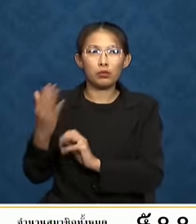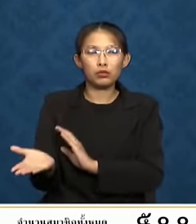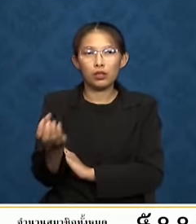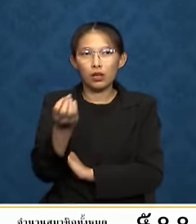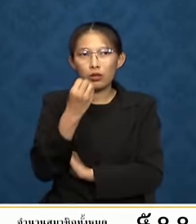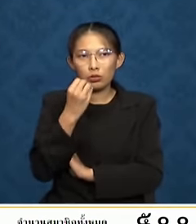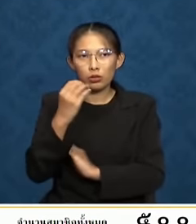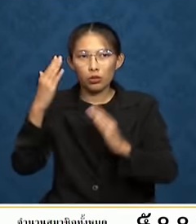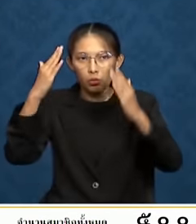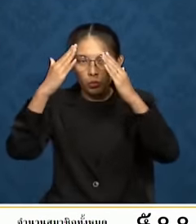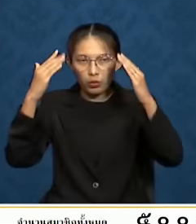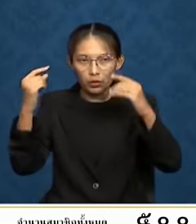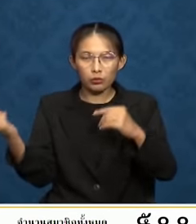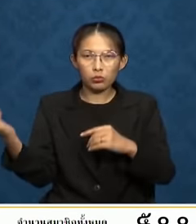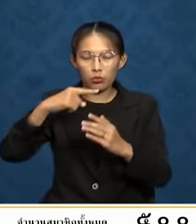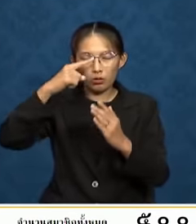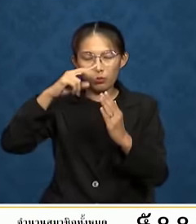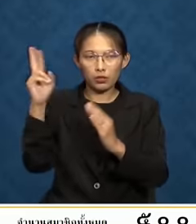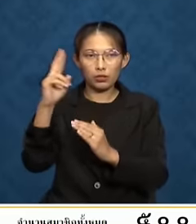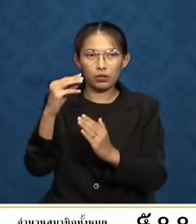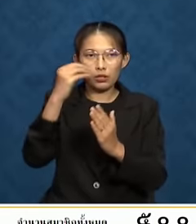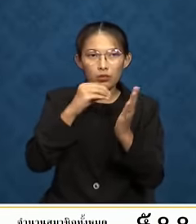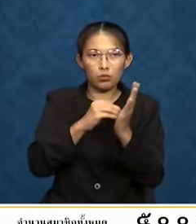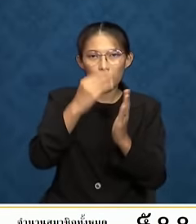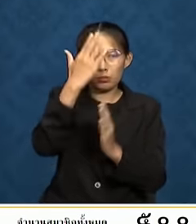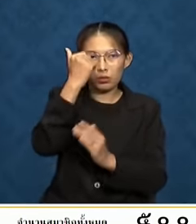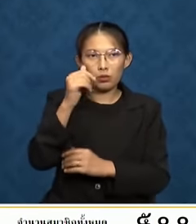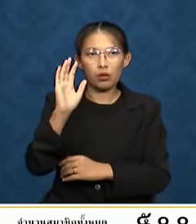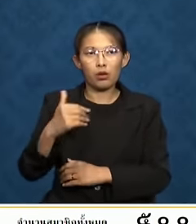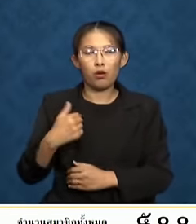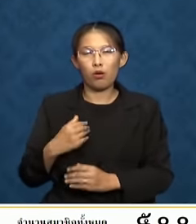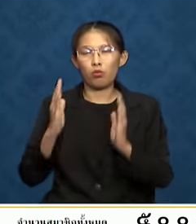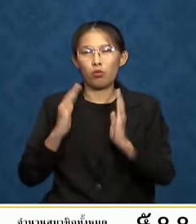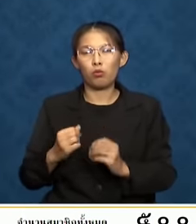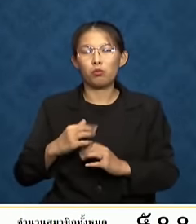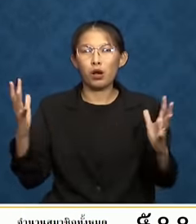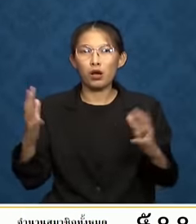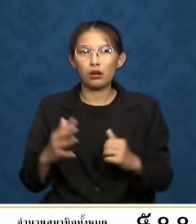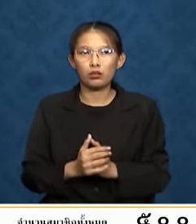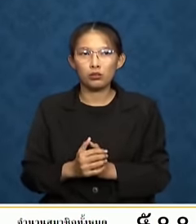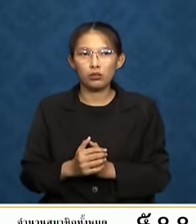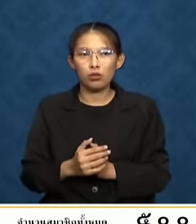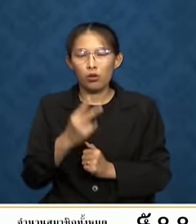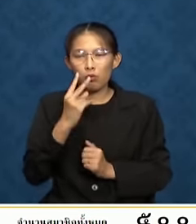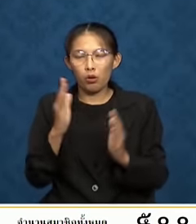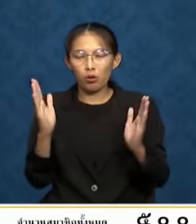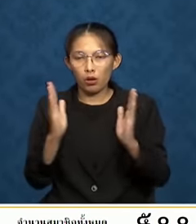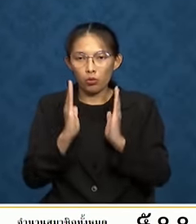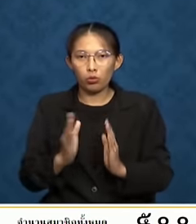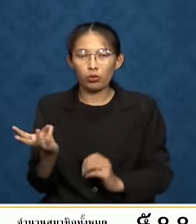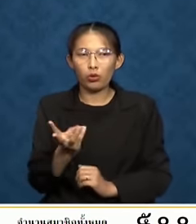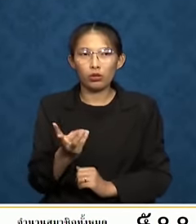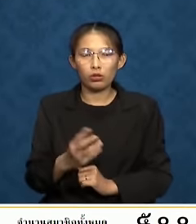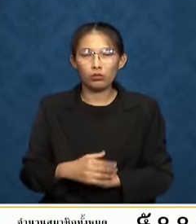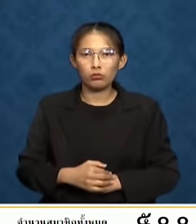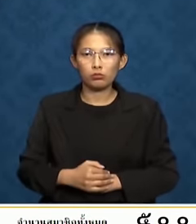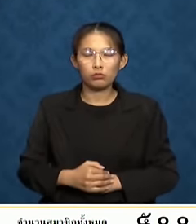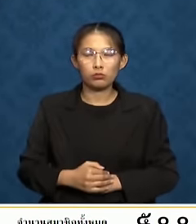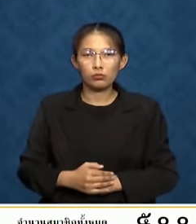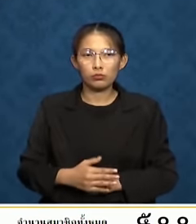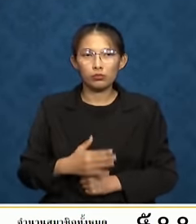เวียดนามแล้วไม่กินข้าวเที่ยงที่กรุงเทพฯทำไมกล้าก็กำลังพนเยอะมองว่ากำลังพลน้อยอ่ะเพราะฉนั้น